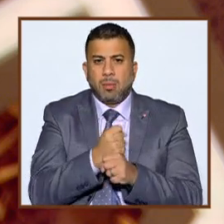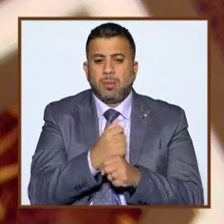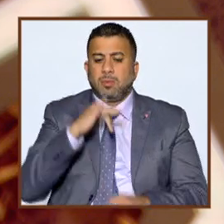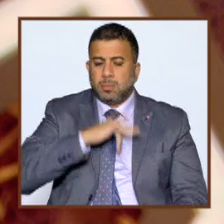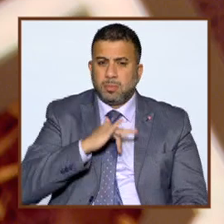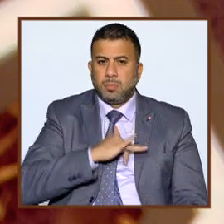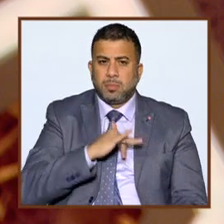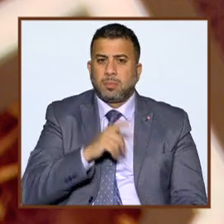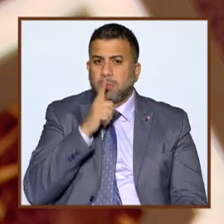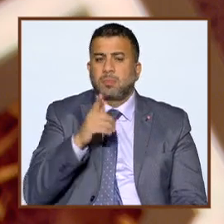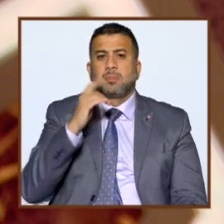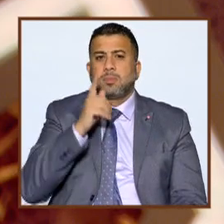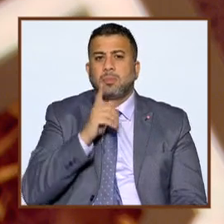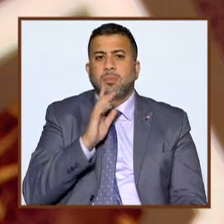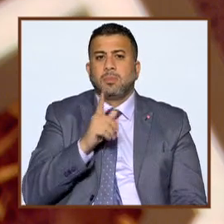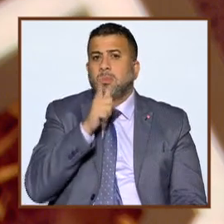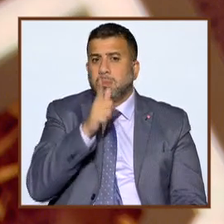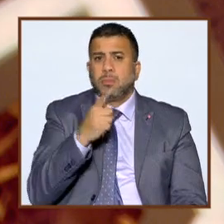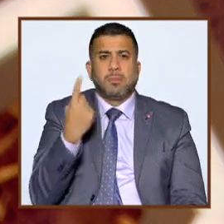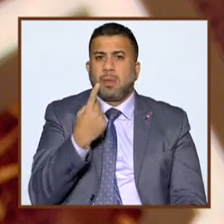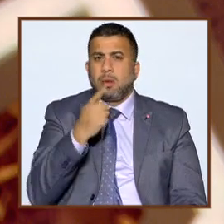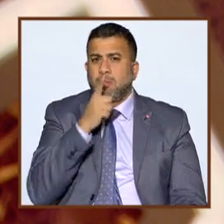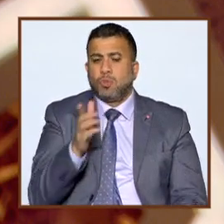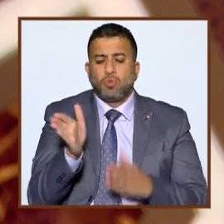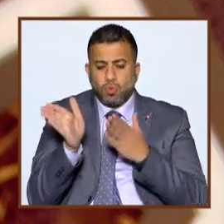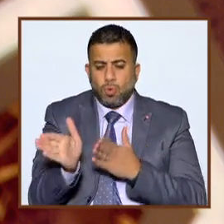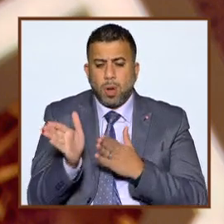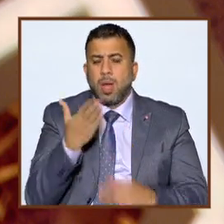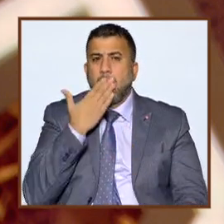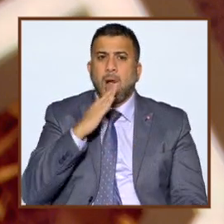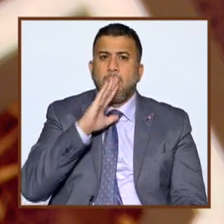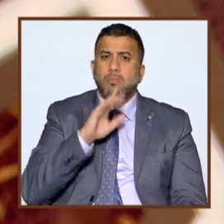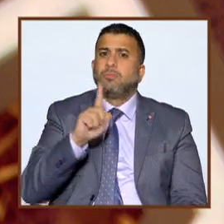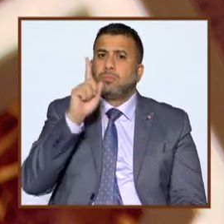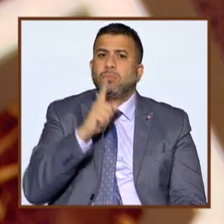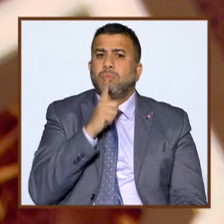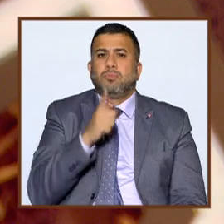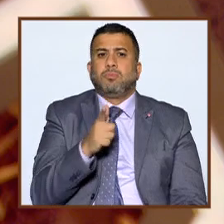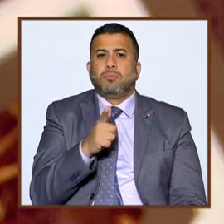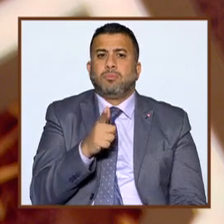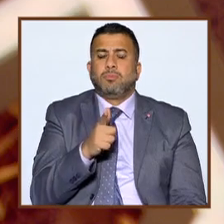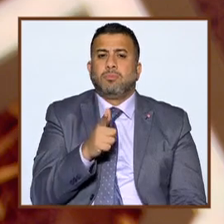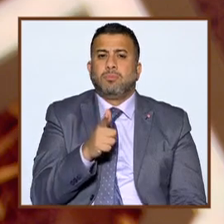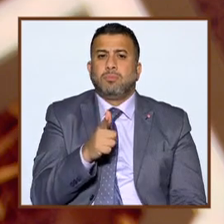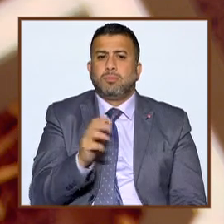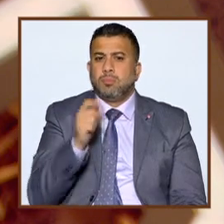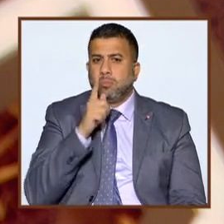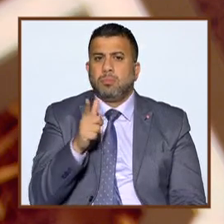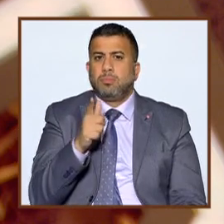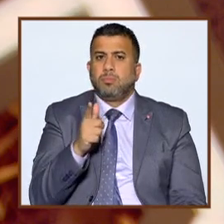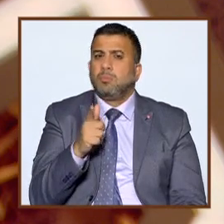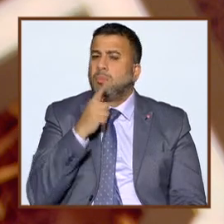الظاهرة والباطنة، الظاهرة والباطنة. ولذلك أهل السنة ولله الحمد عندهم يعني من